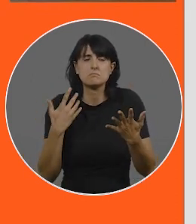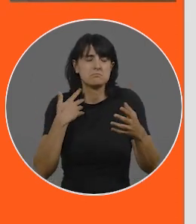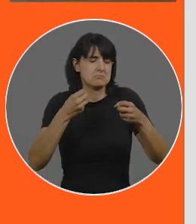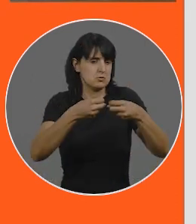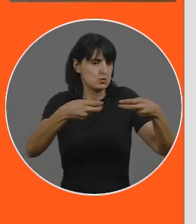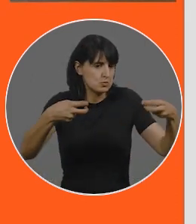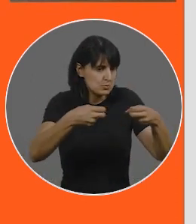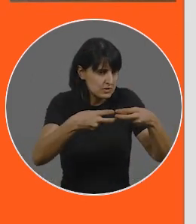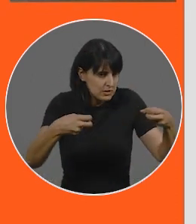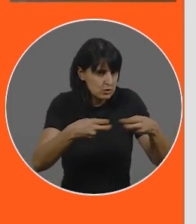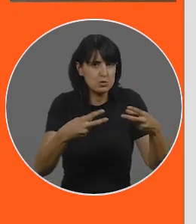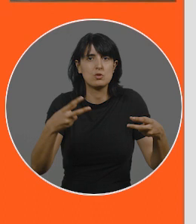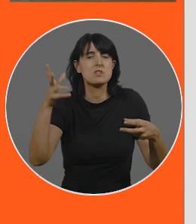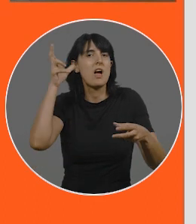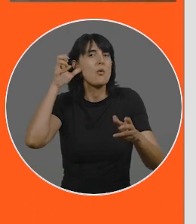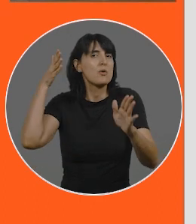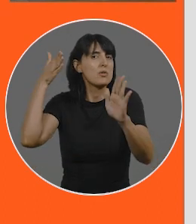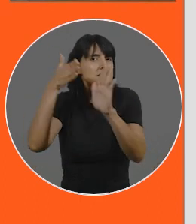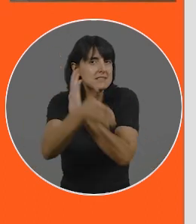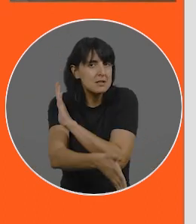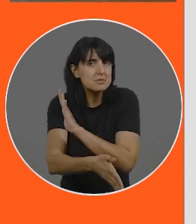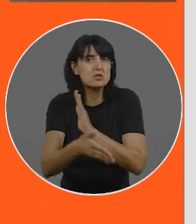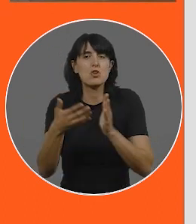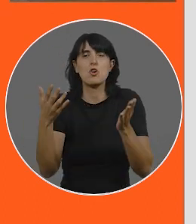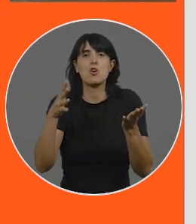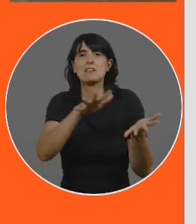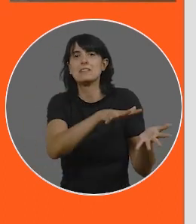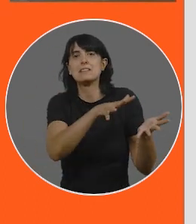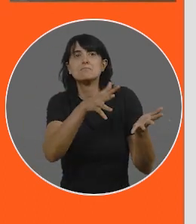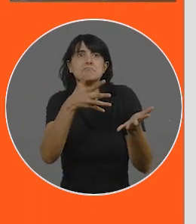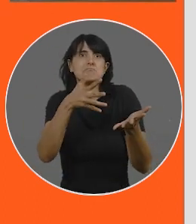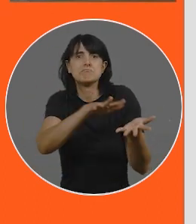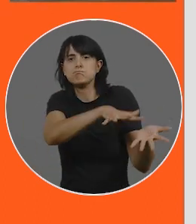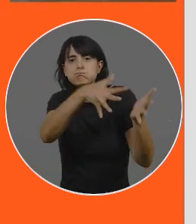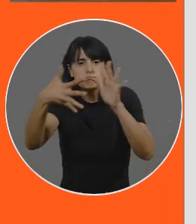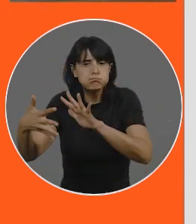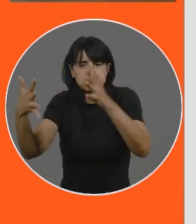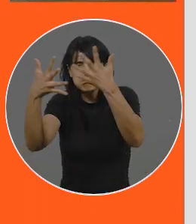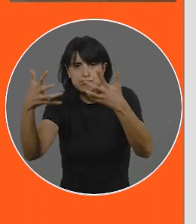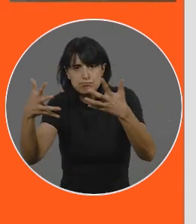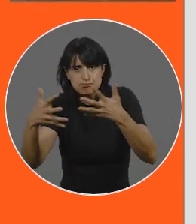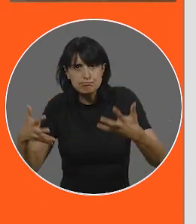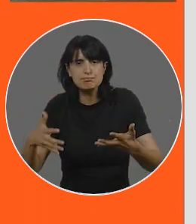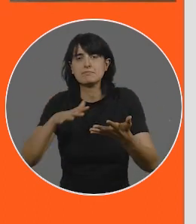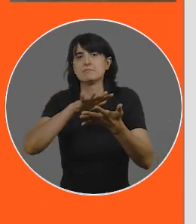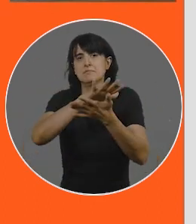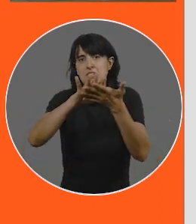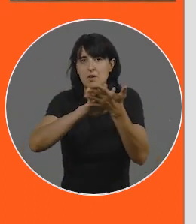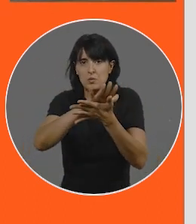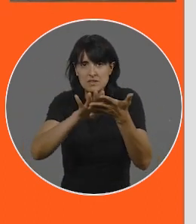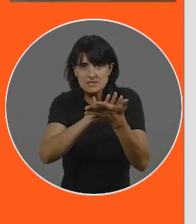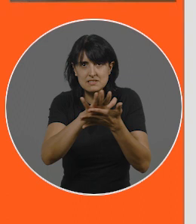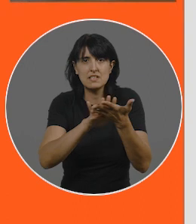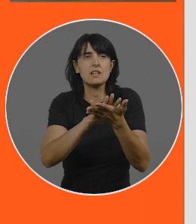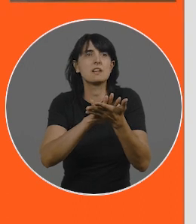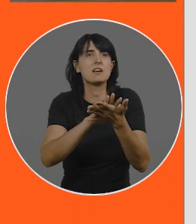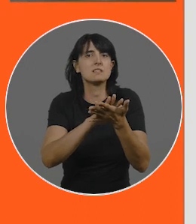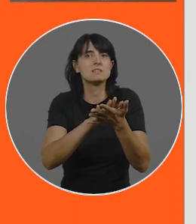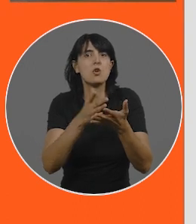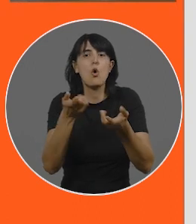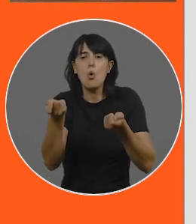Doncs subtítols, audiodescripcions, transcripció... No, tampoc no m'estendré, tothom entén què és això. Llengua de